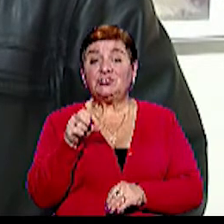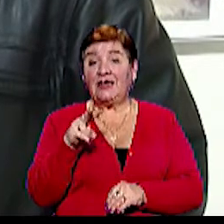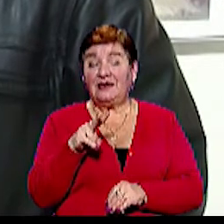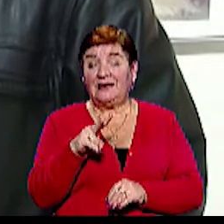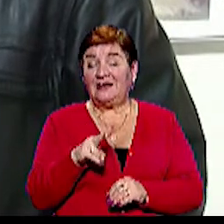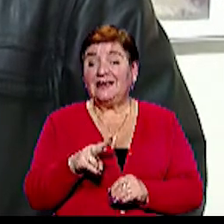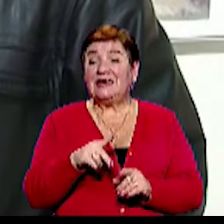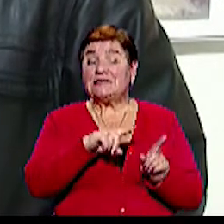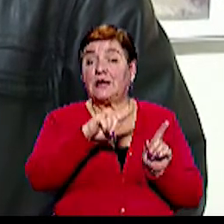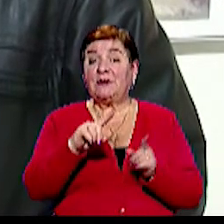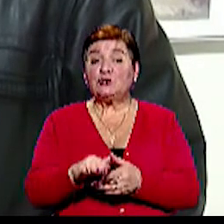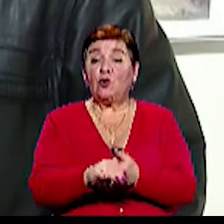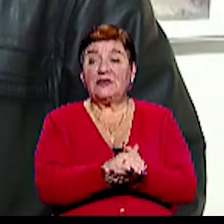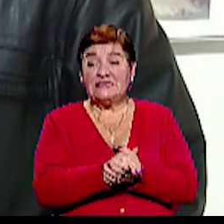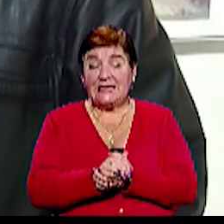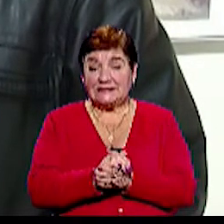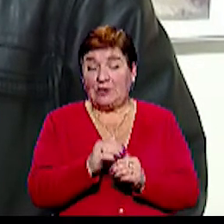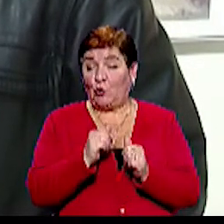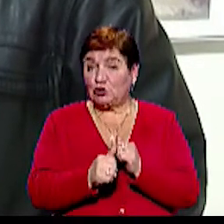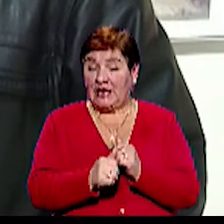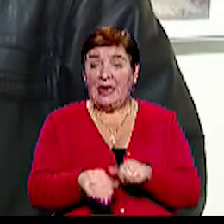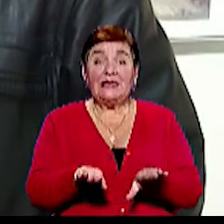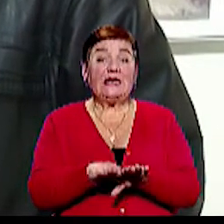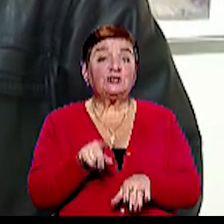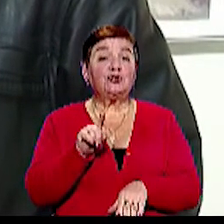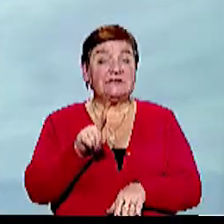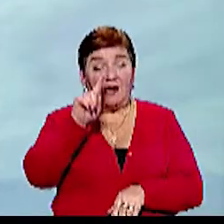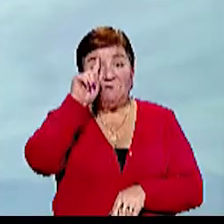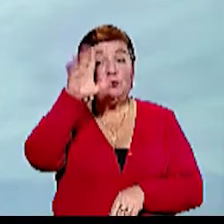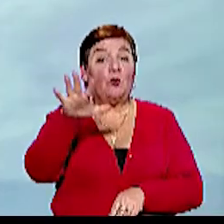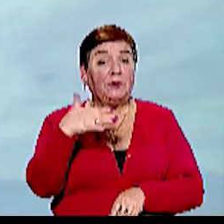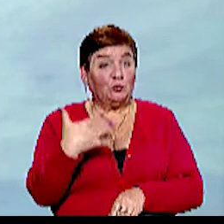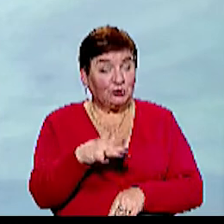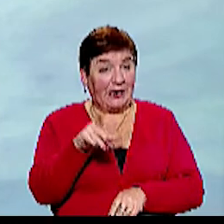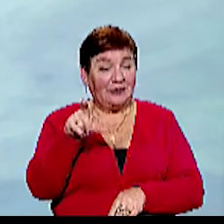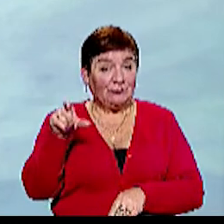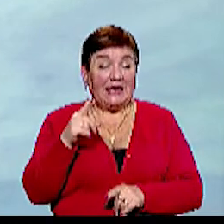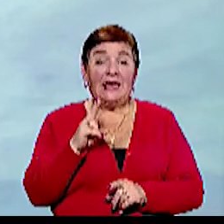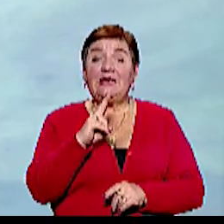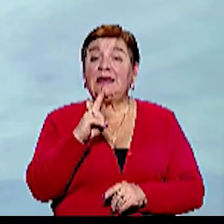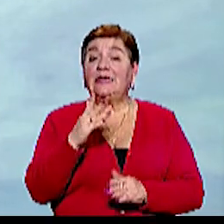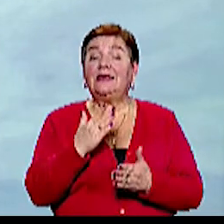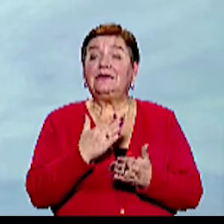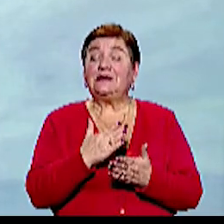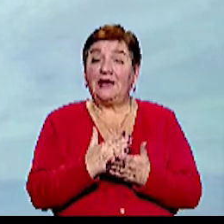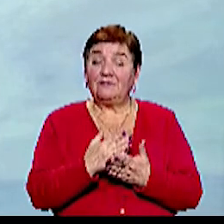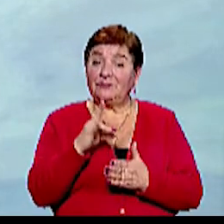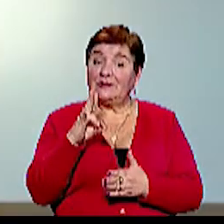Закарпатської організації Національної спілки художників. Так що це вже відомі митці, котрі вже мають